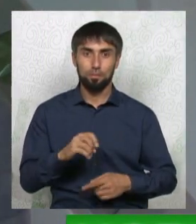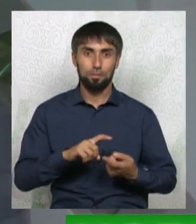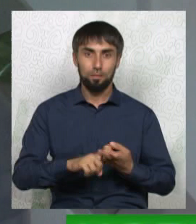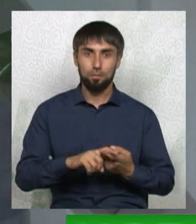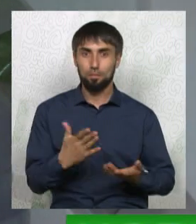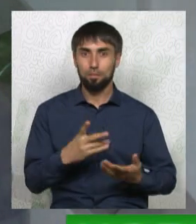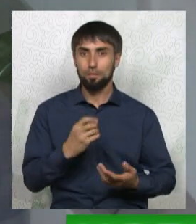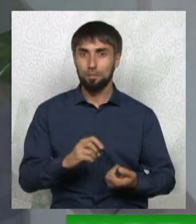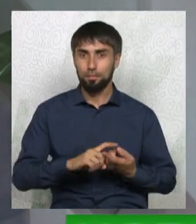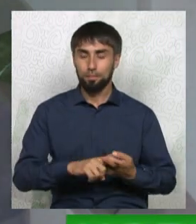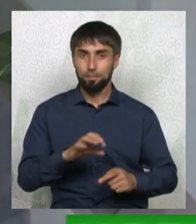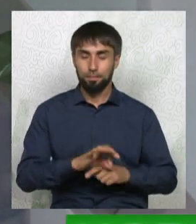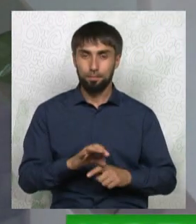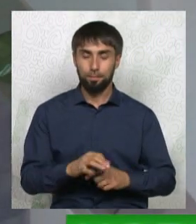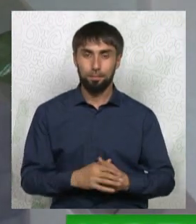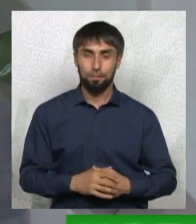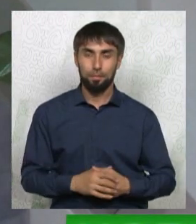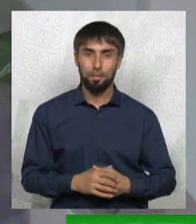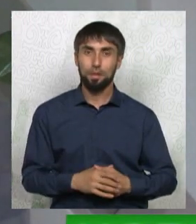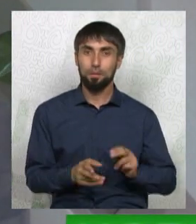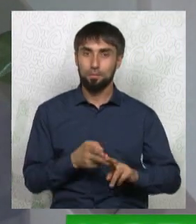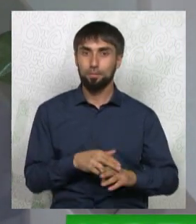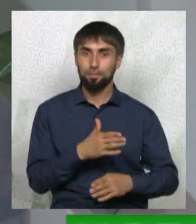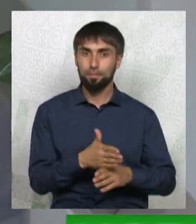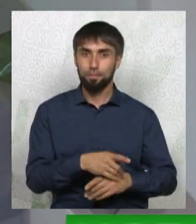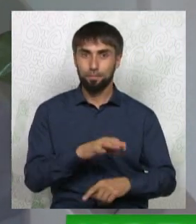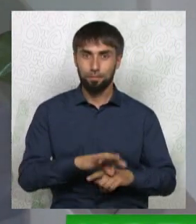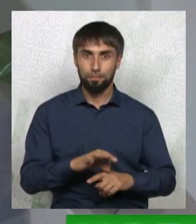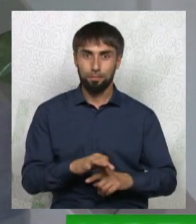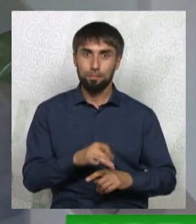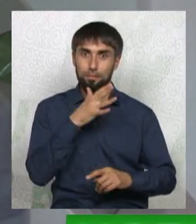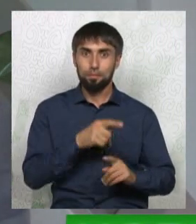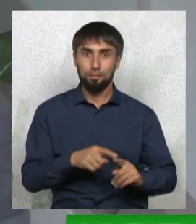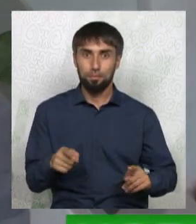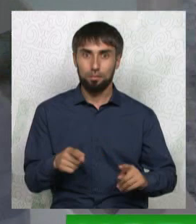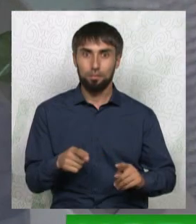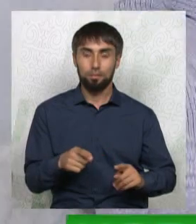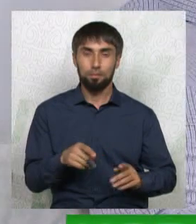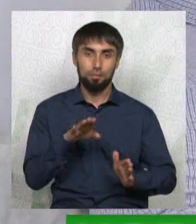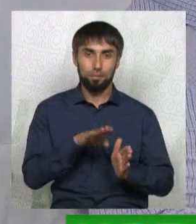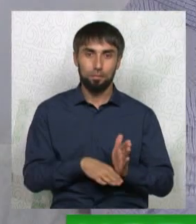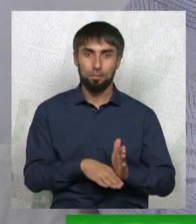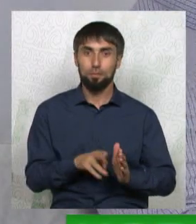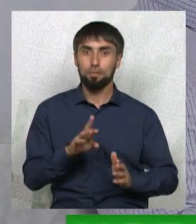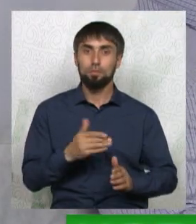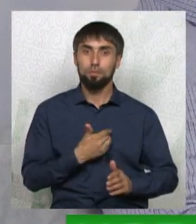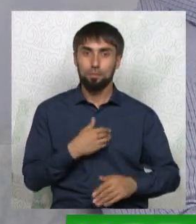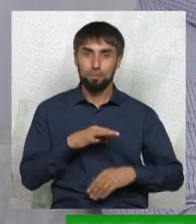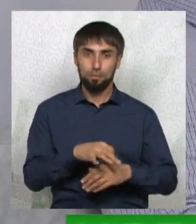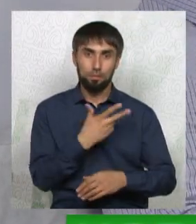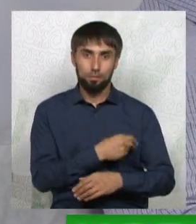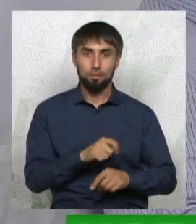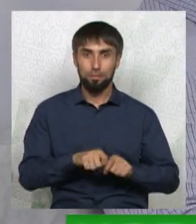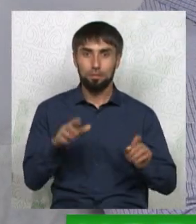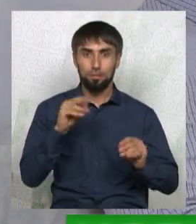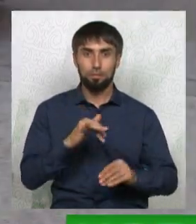инфекционное или неинфекционное заболевание. Это хронические заболевания в период обострения. Для желающих пройти вакцинацию